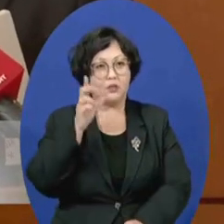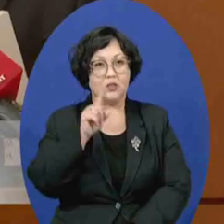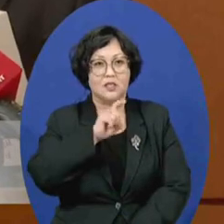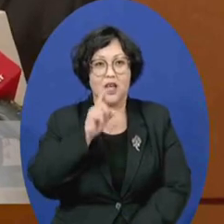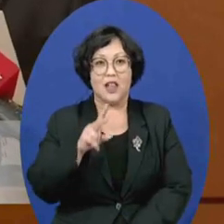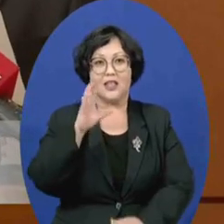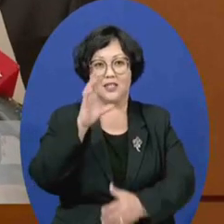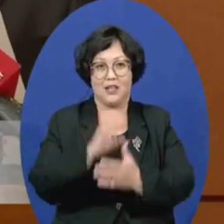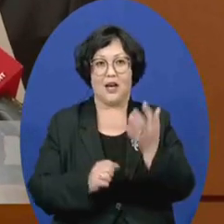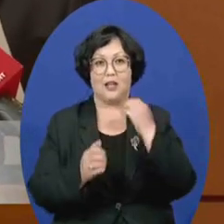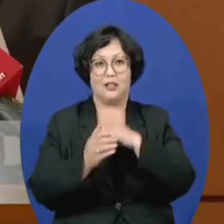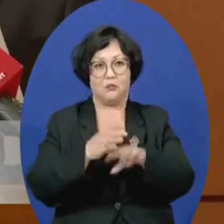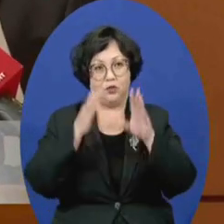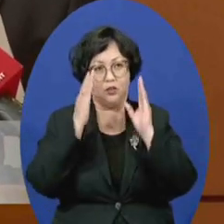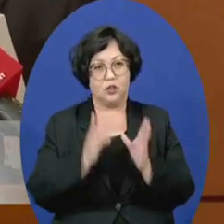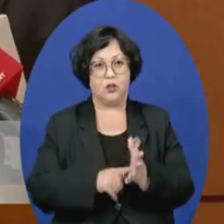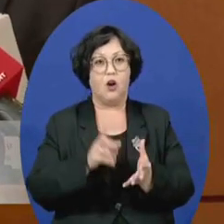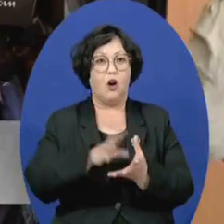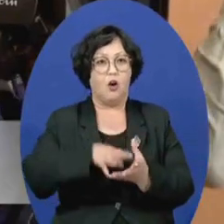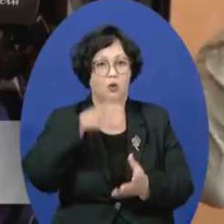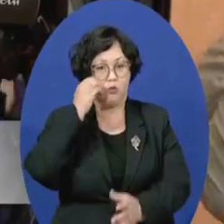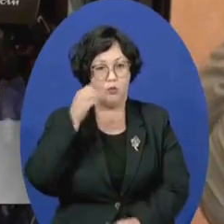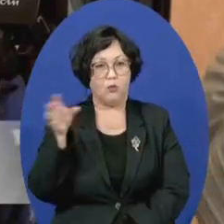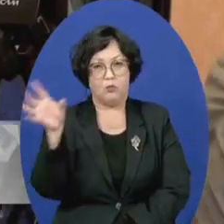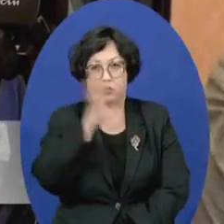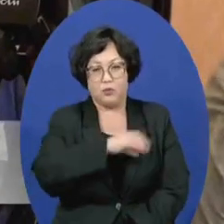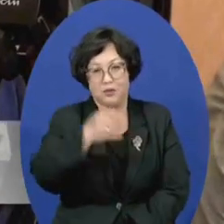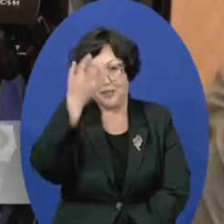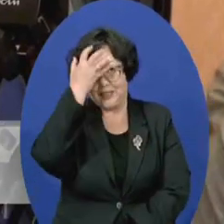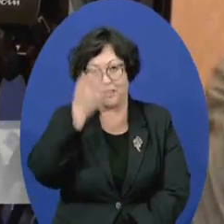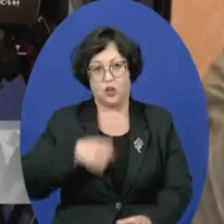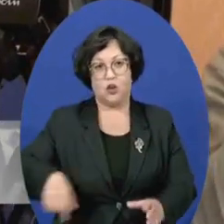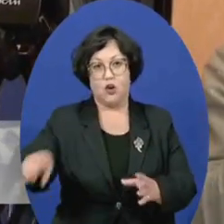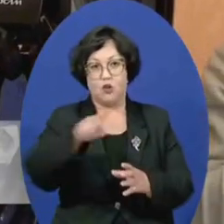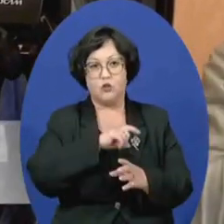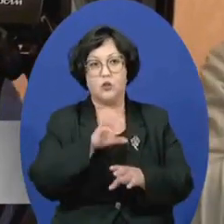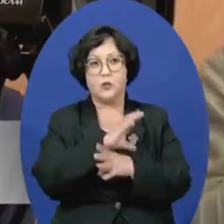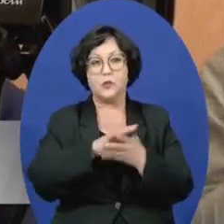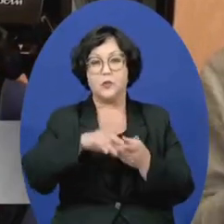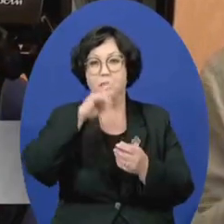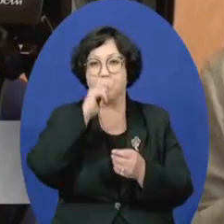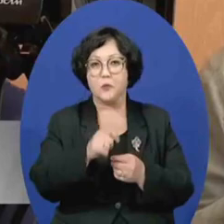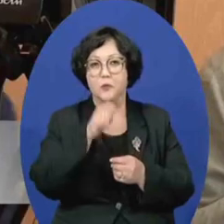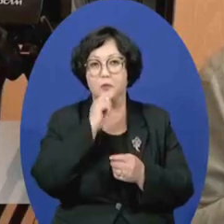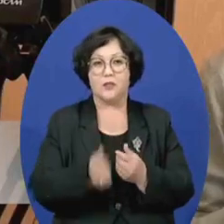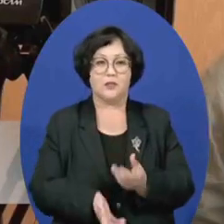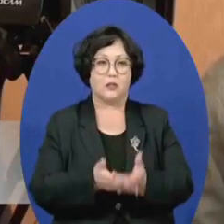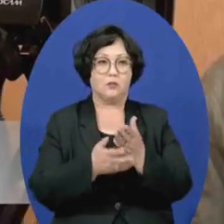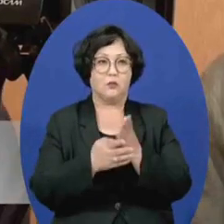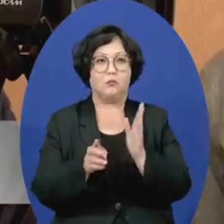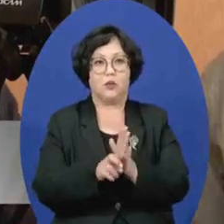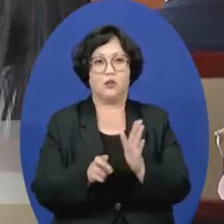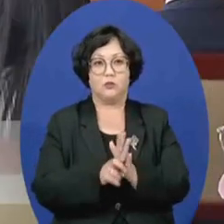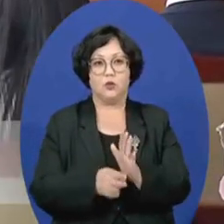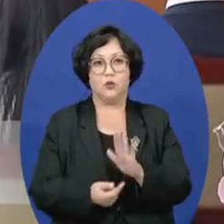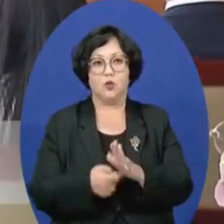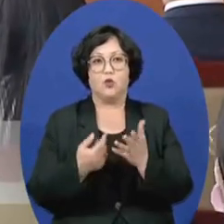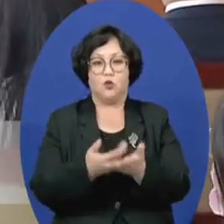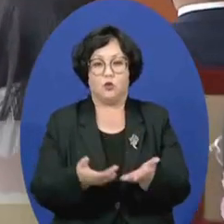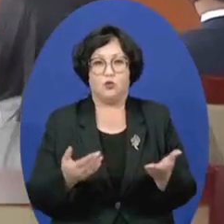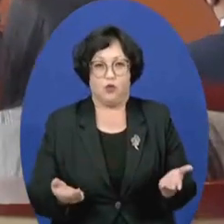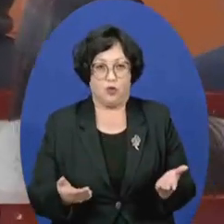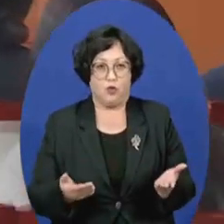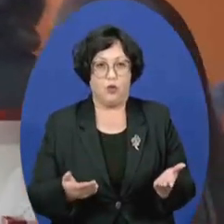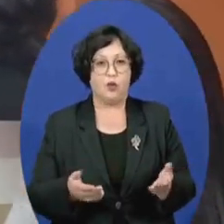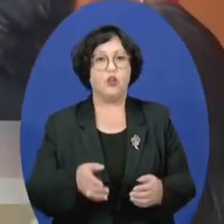дамжуулан шийдвэрлэдэг байх юм. За мөн оюутнуудыг засгийн газар хоорондын тэтгэлгээр суралцах боломжийг бүрдүүлнэ гэсэн чиглэлтэй байна.